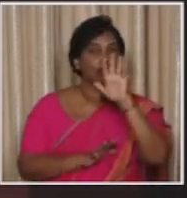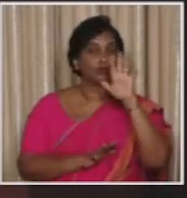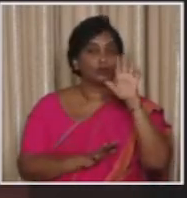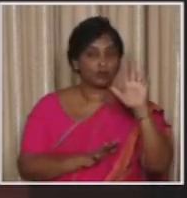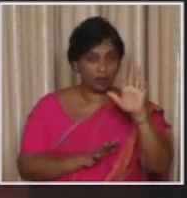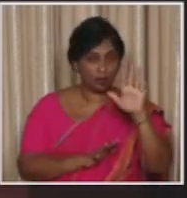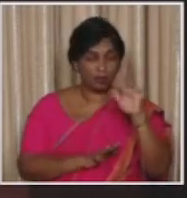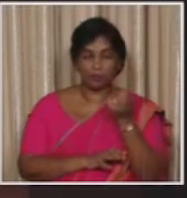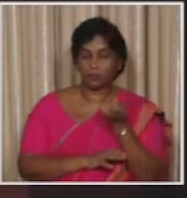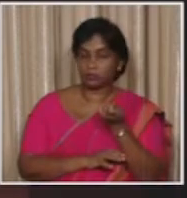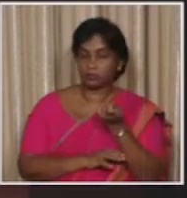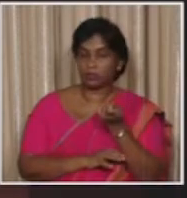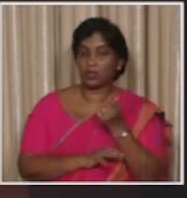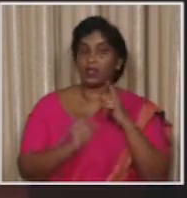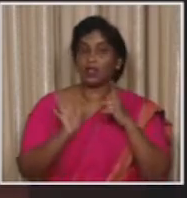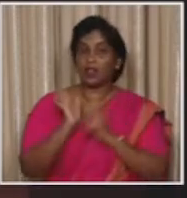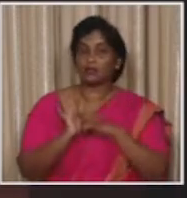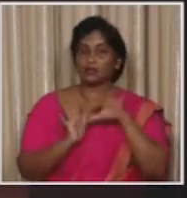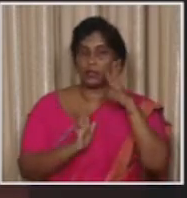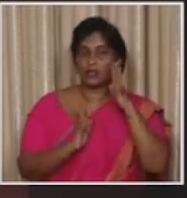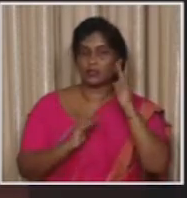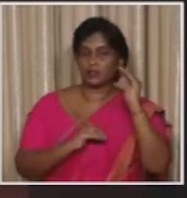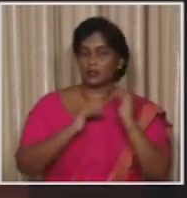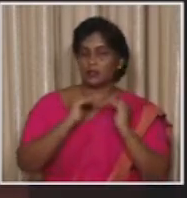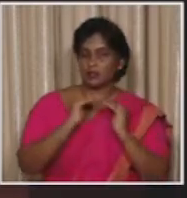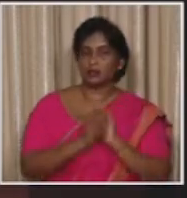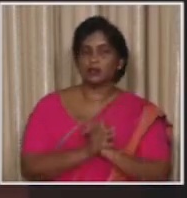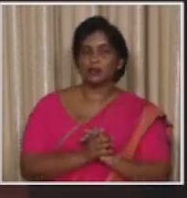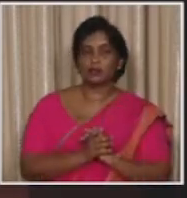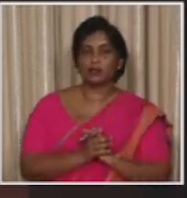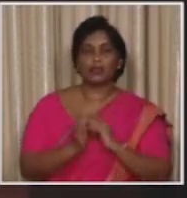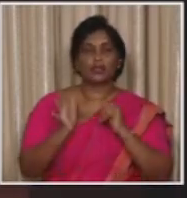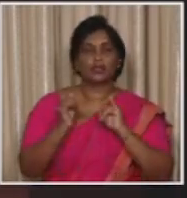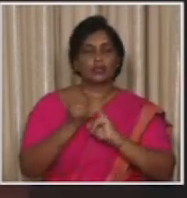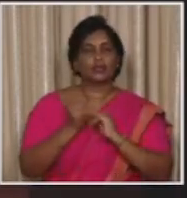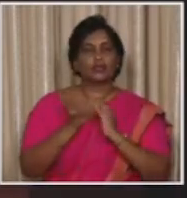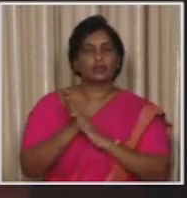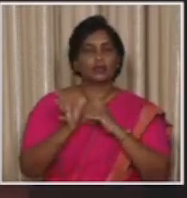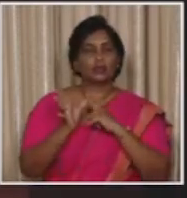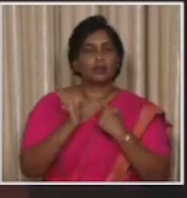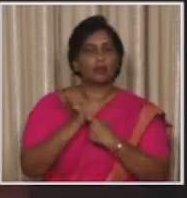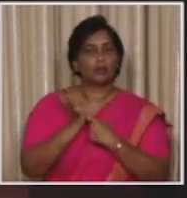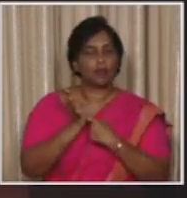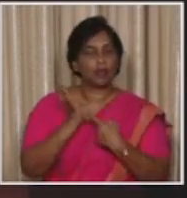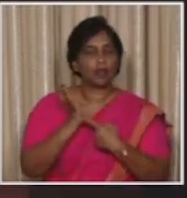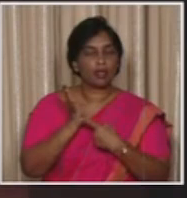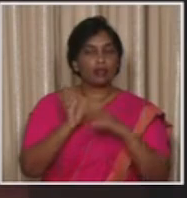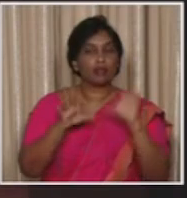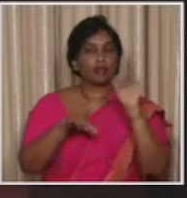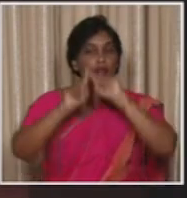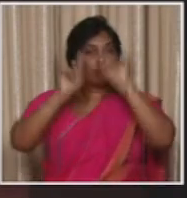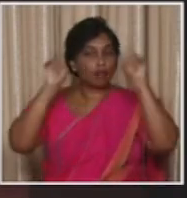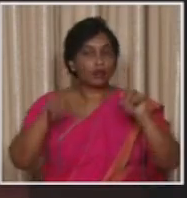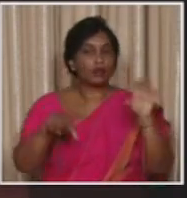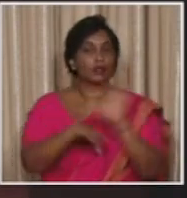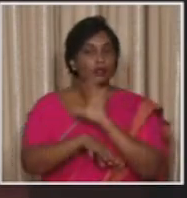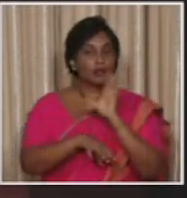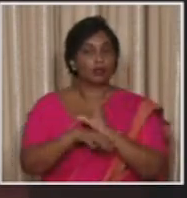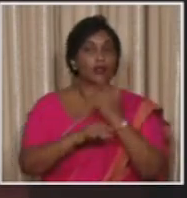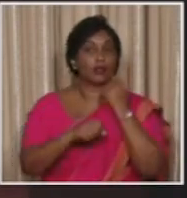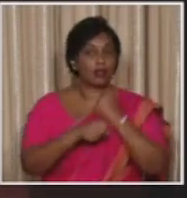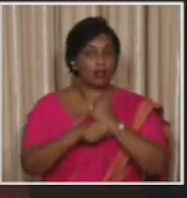වටිනා. ලක්ෂ 500කට ආසන්නයි. ස්මාර්ට් බෝඩ්ස්, කම්පියුටර්ස්, ප්‍රින්ටර්ස් පරිත්‍යාග කළා තියෙනවා. රජේ